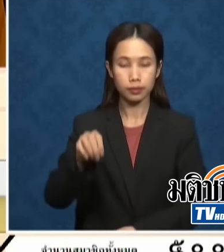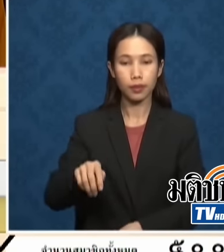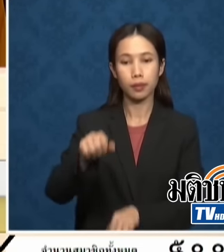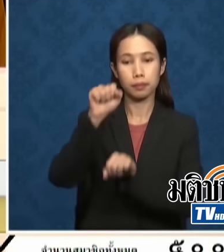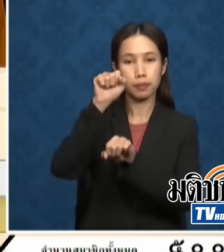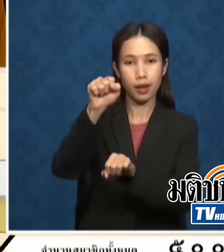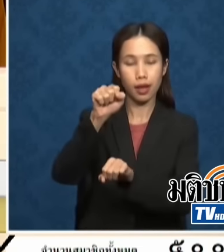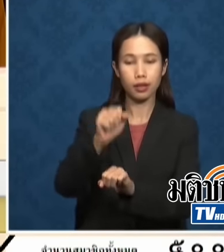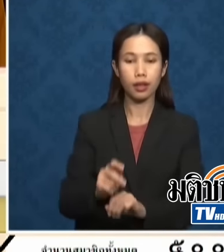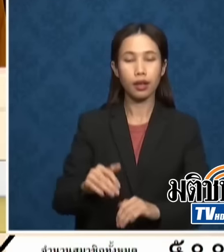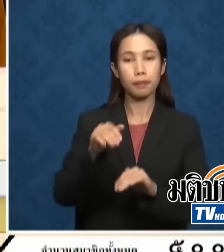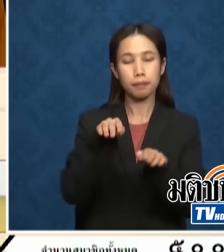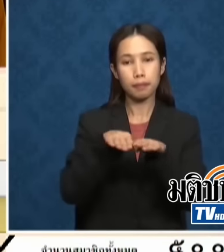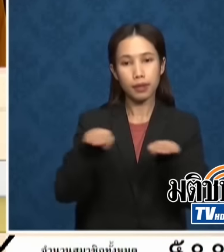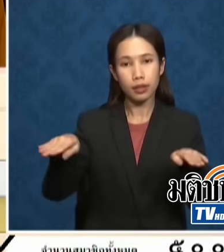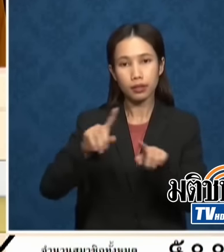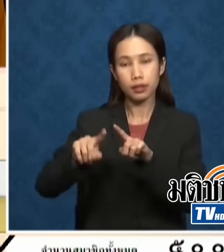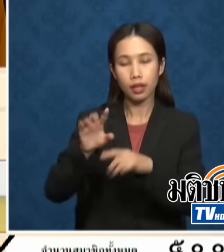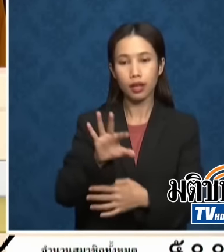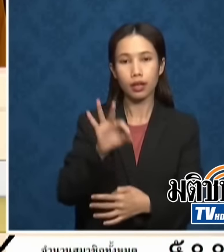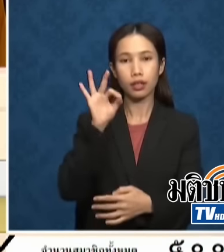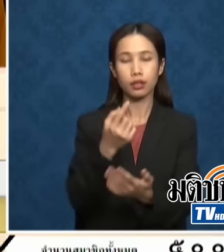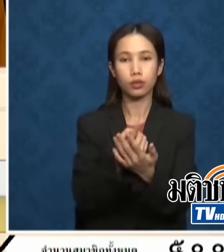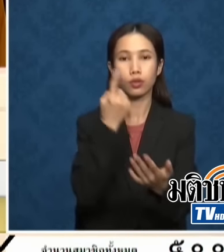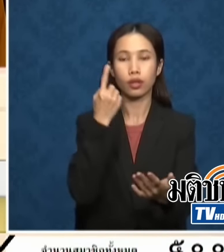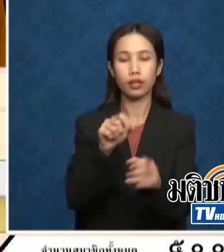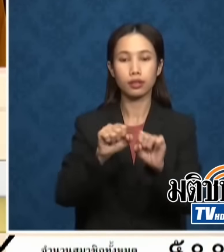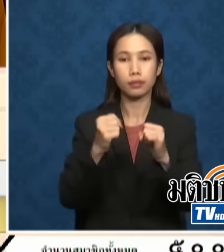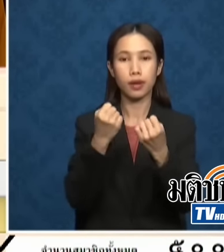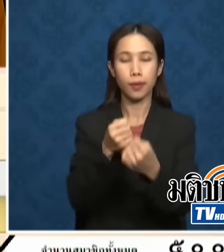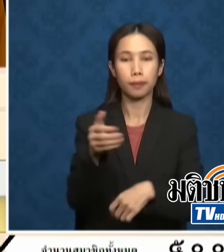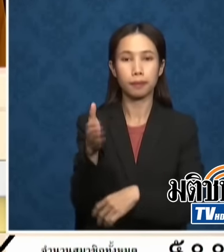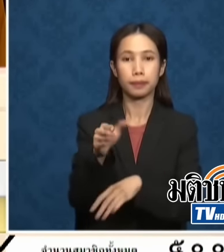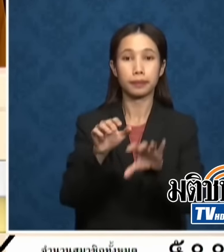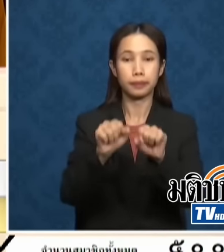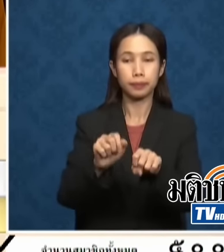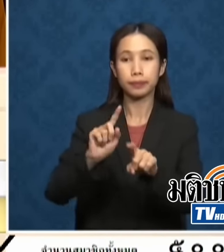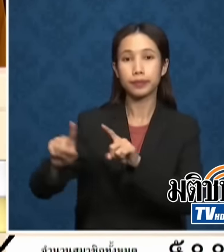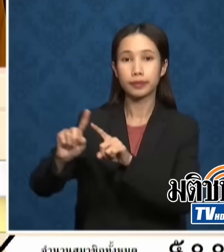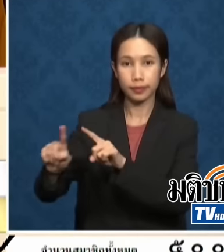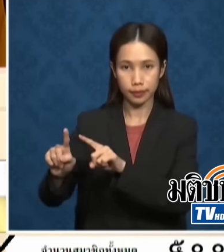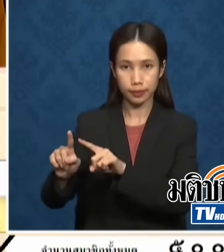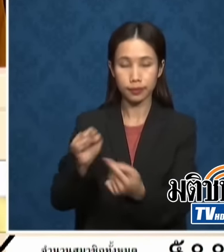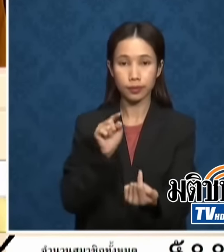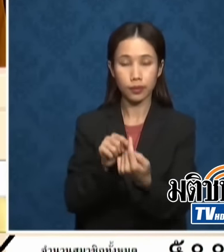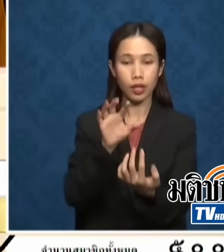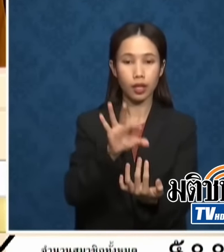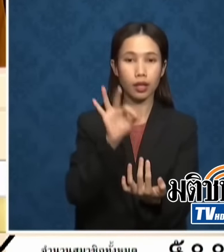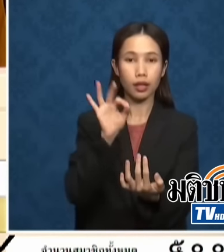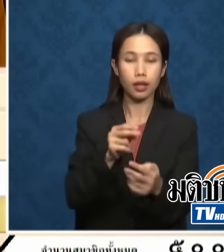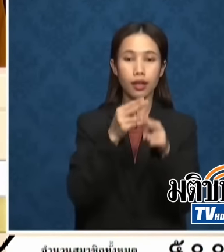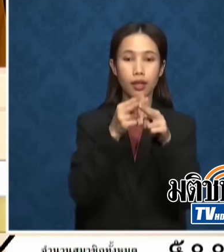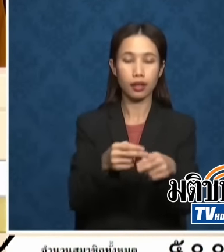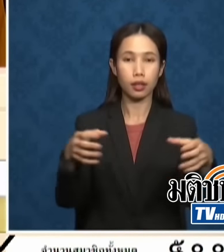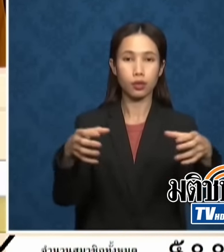ณฑ์ในการคัดเลือกผู้แทนสมาคมการประมงด้านต่างๆโดยให้มีการคัดเลือกกันเองในกร